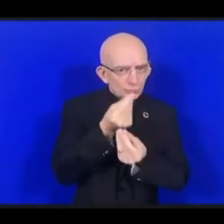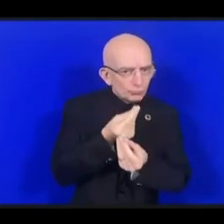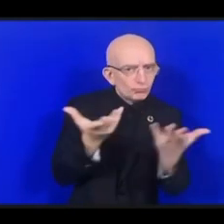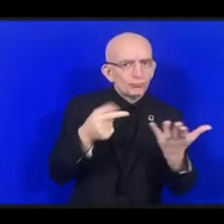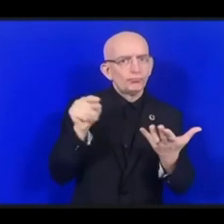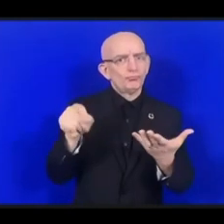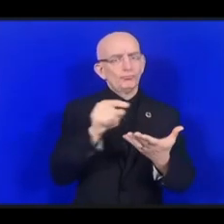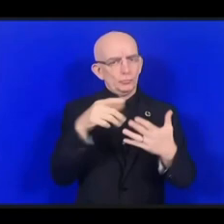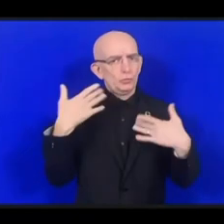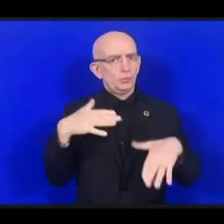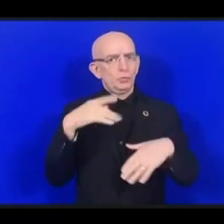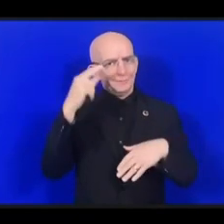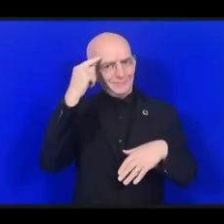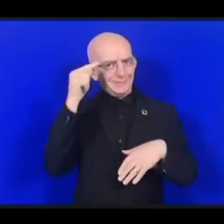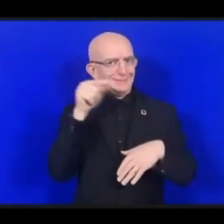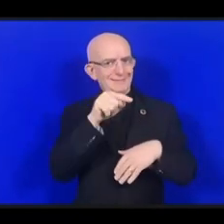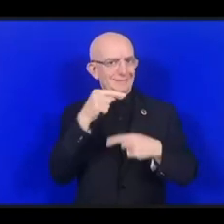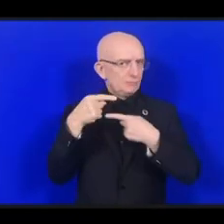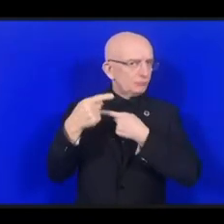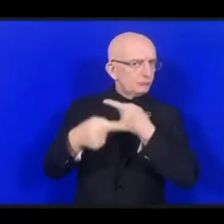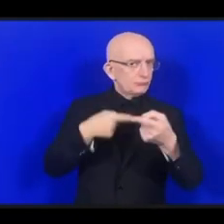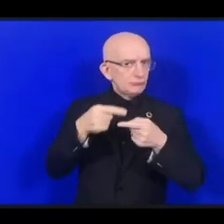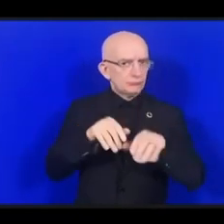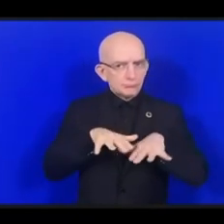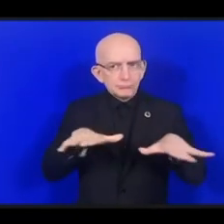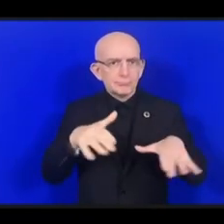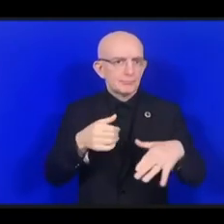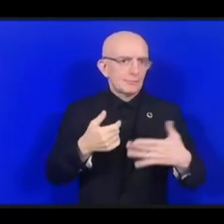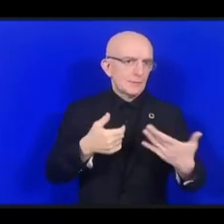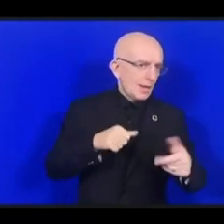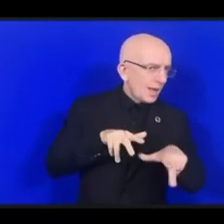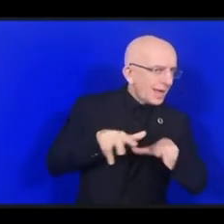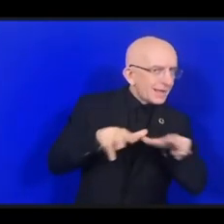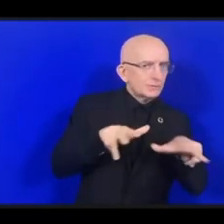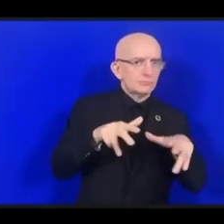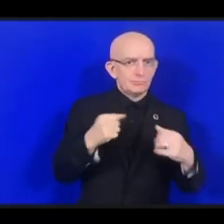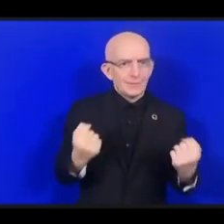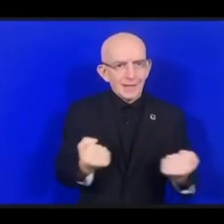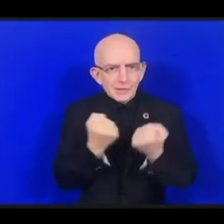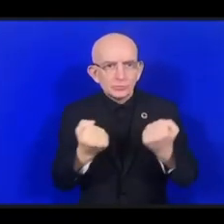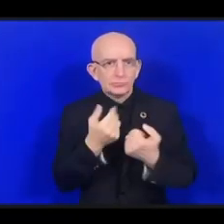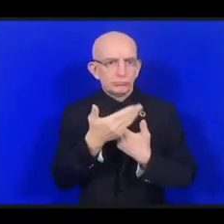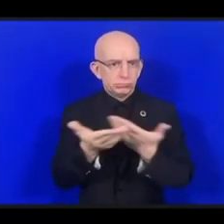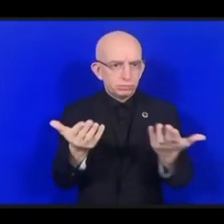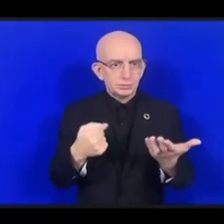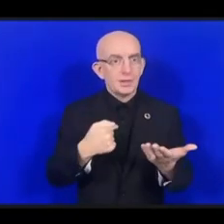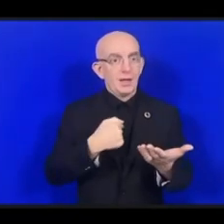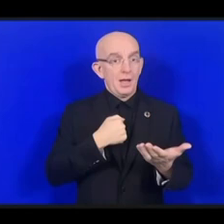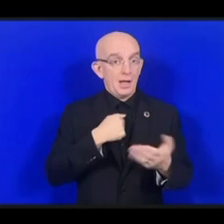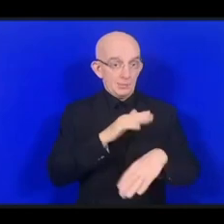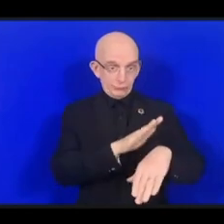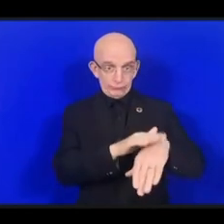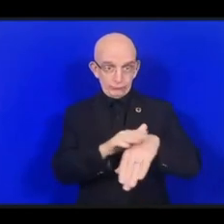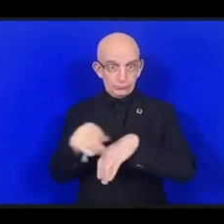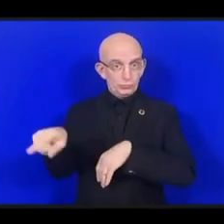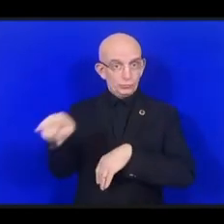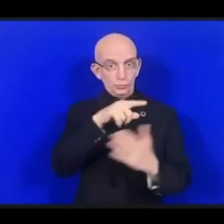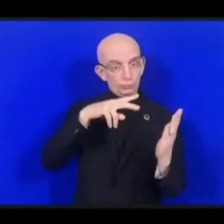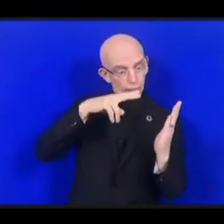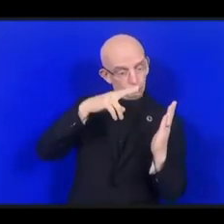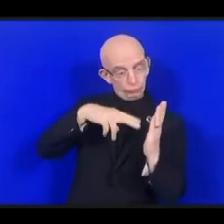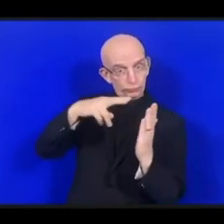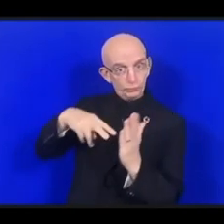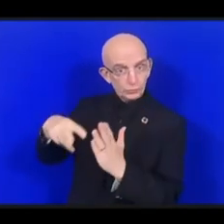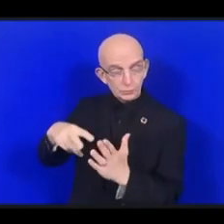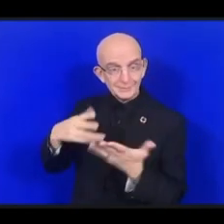examiner ces résultats importants de les avoir à l'esprit et d'y réfléchir tout d'abord les messages euh de